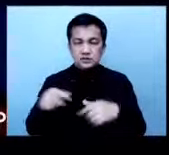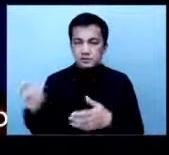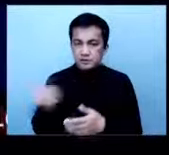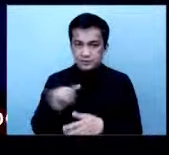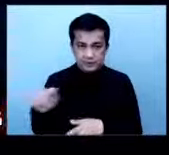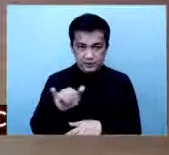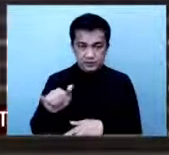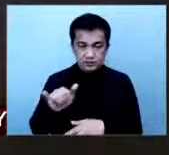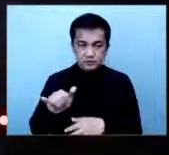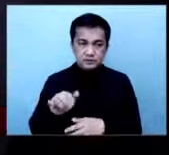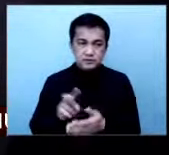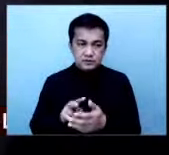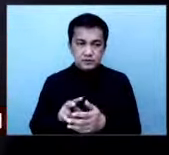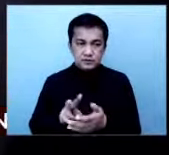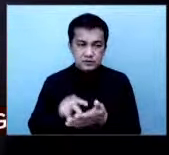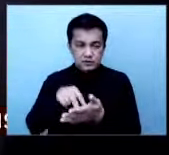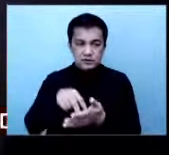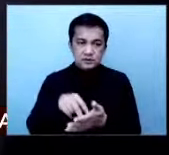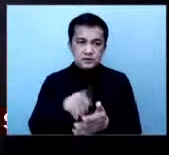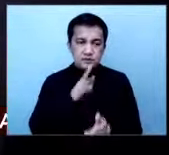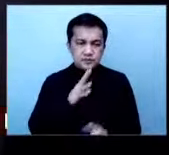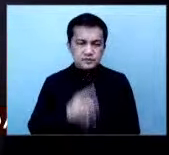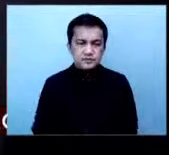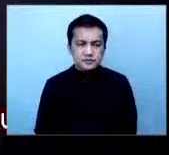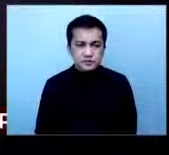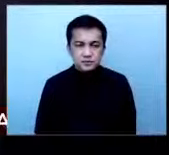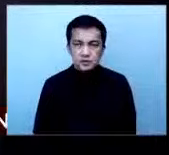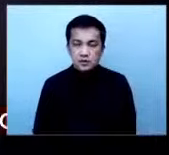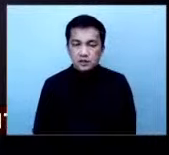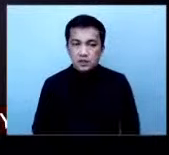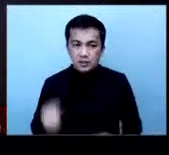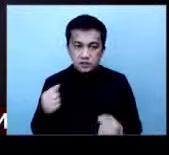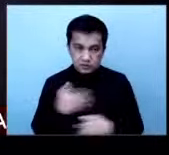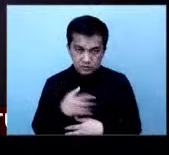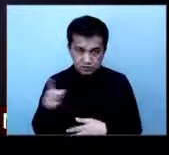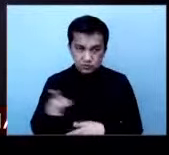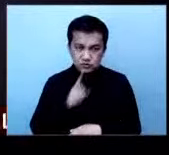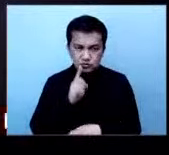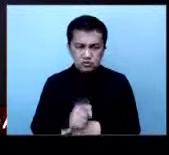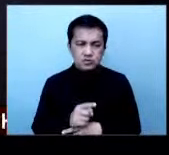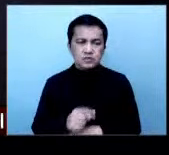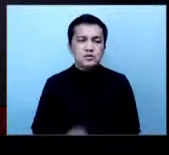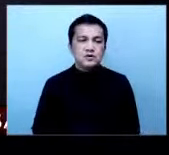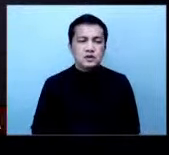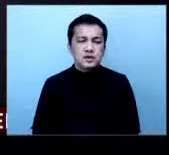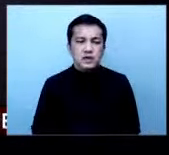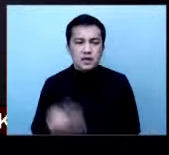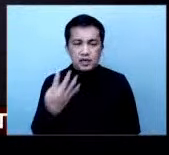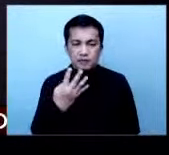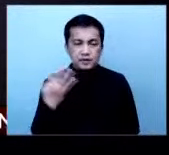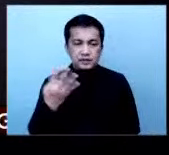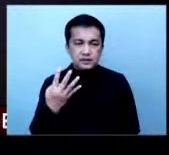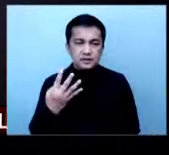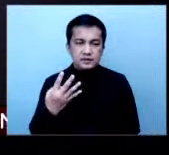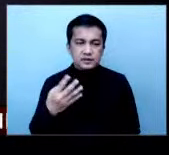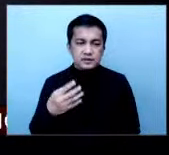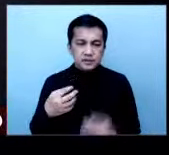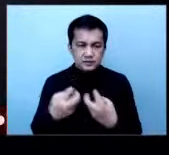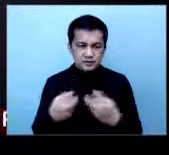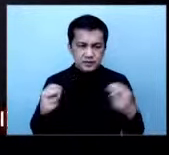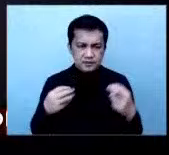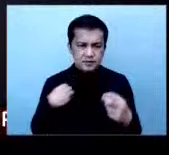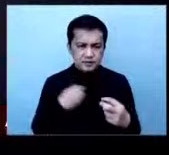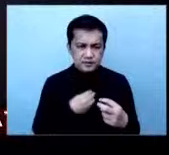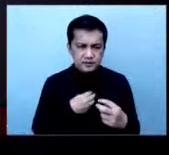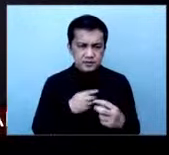naunang pahayag qualified siya kung totoo per apat na kaming cabinet members nagsasabi yung mga